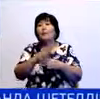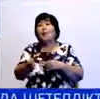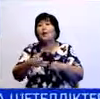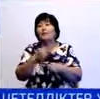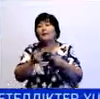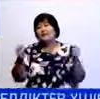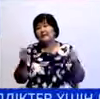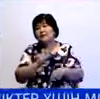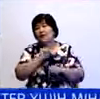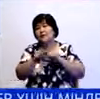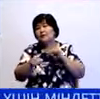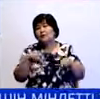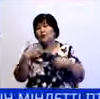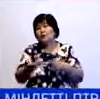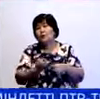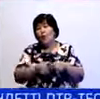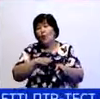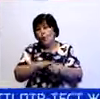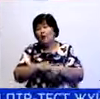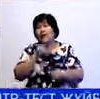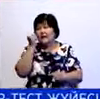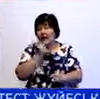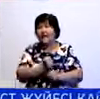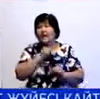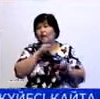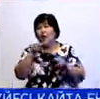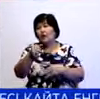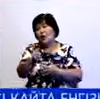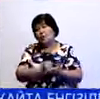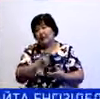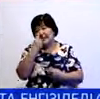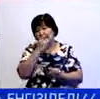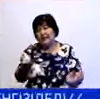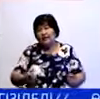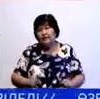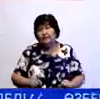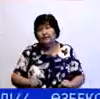басшыларына тиісті тапсырмалар жүктеп, орындалуын қатаң бақылауда ұстайтынын ескертті.